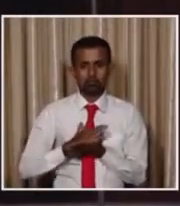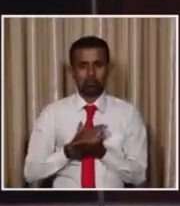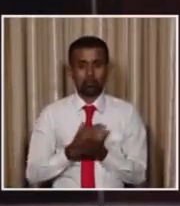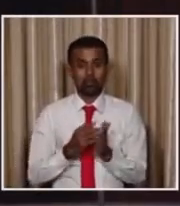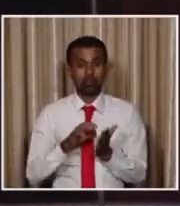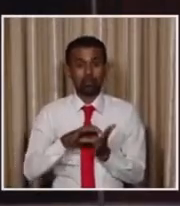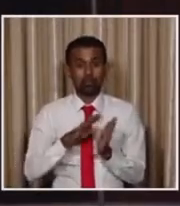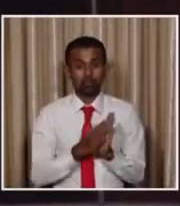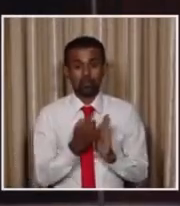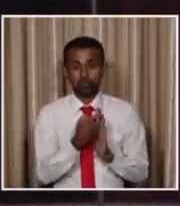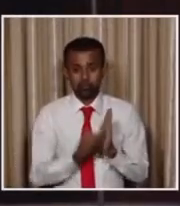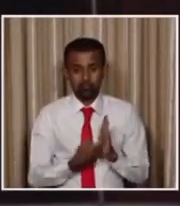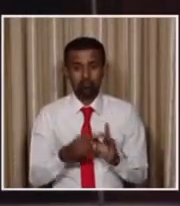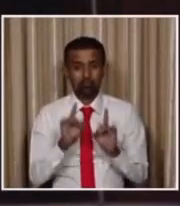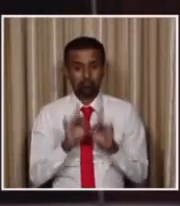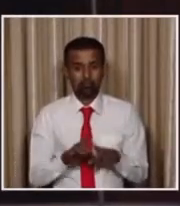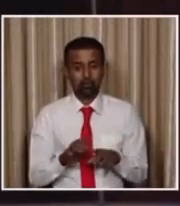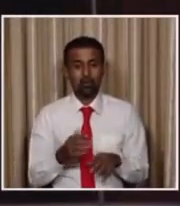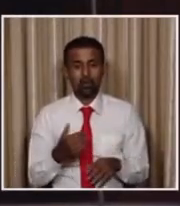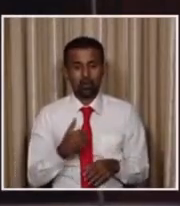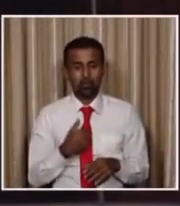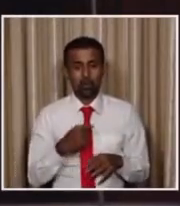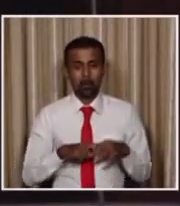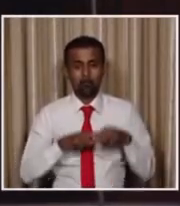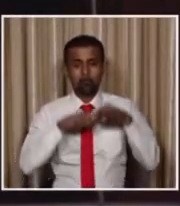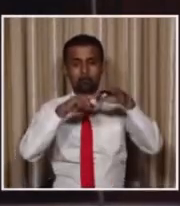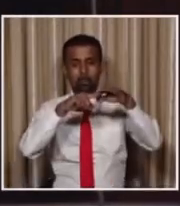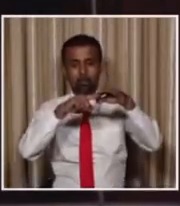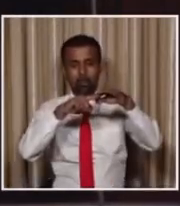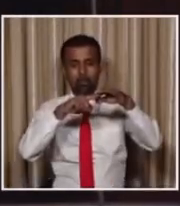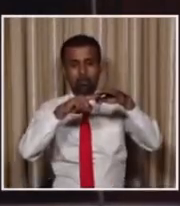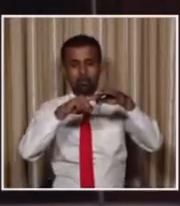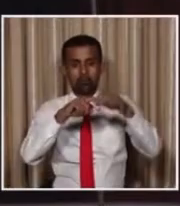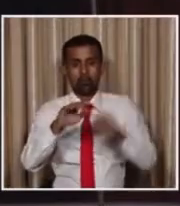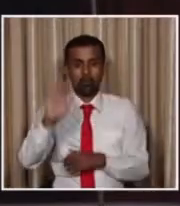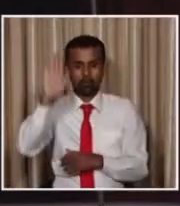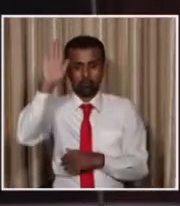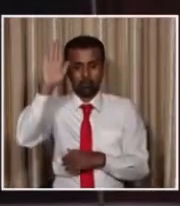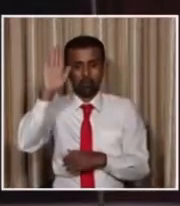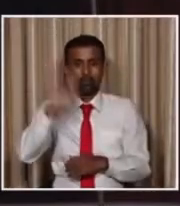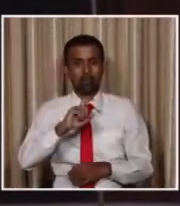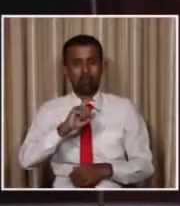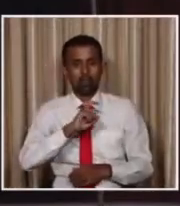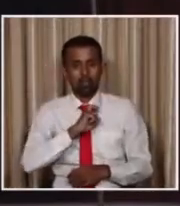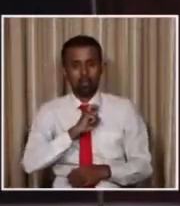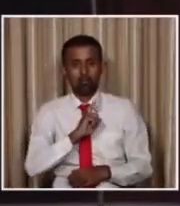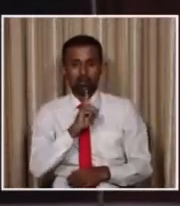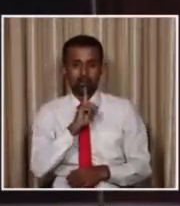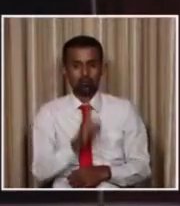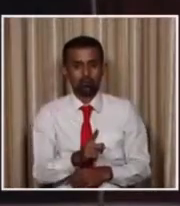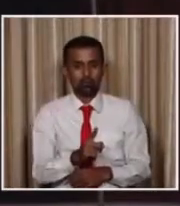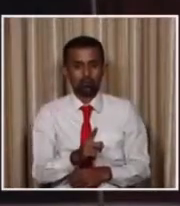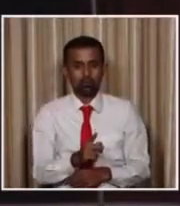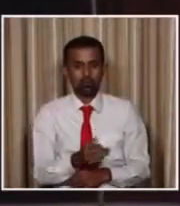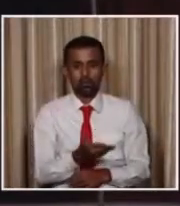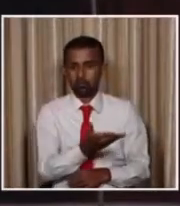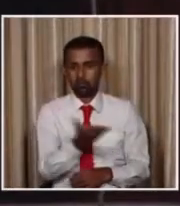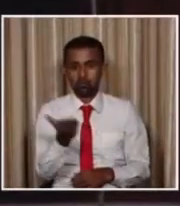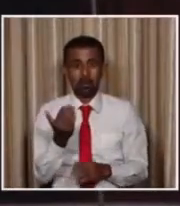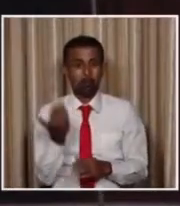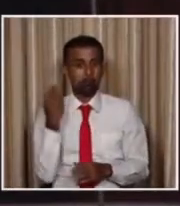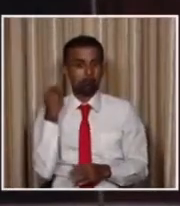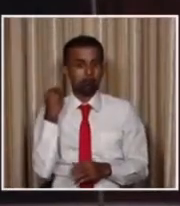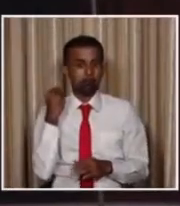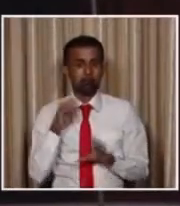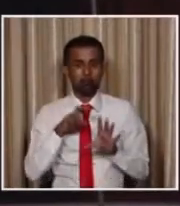ස්ථාවර නියෝගවලට අනුව අපි ප්‍රශ්නයක් ඉදිරිපත් කරන්න අත උස්සලා කෑ ගහලා බෙරිහන් දුන්නත් මේ පසුබැලට